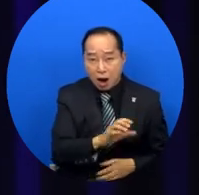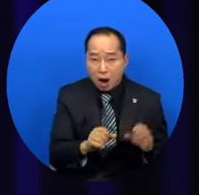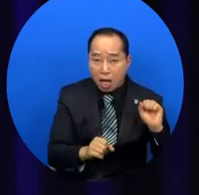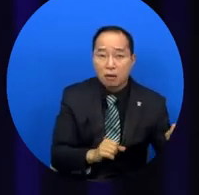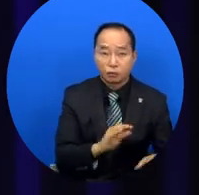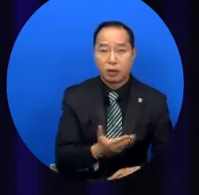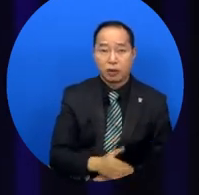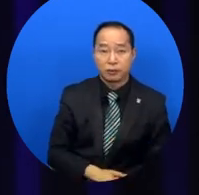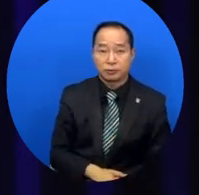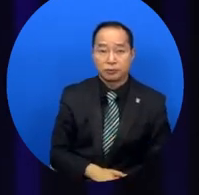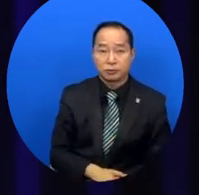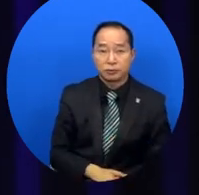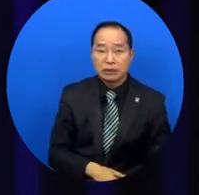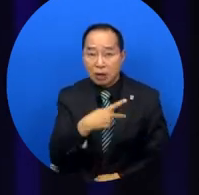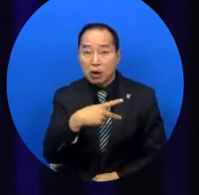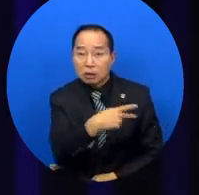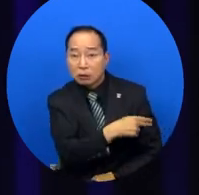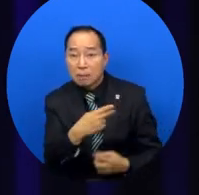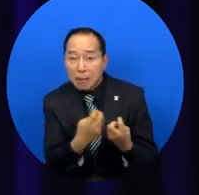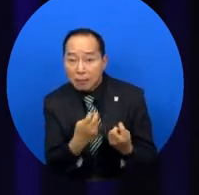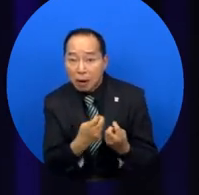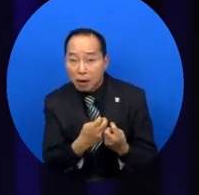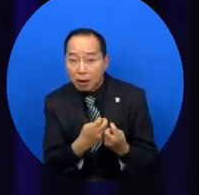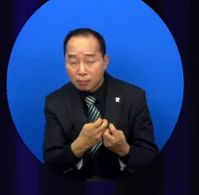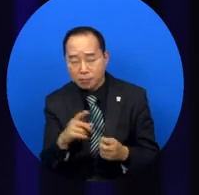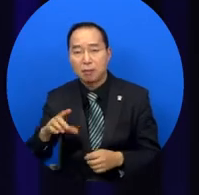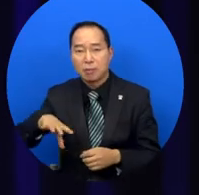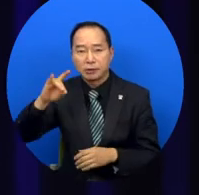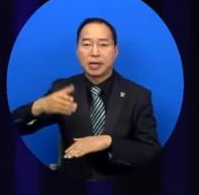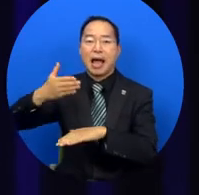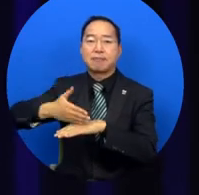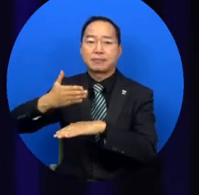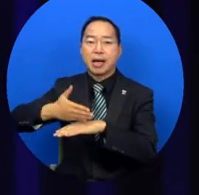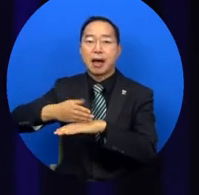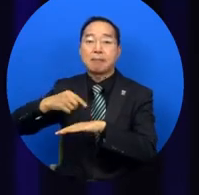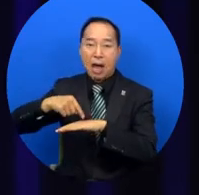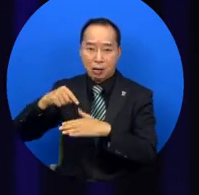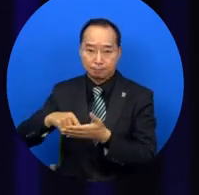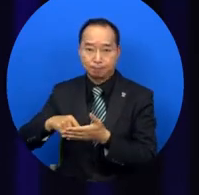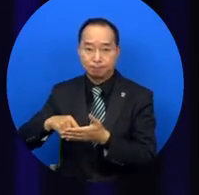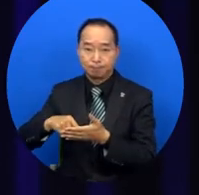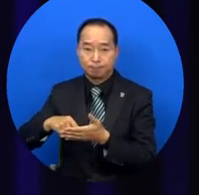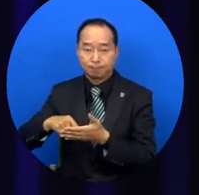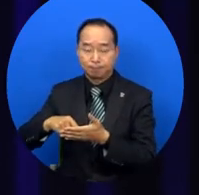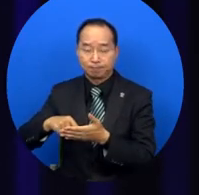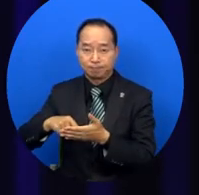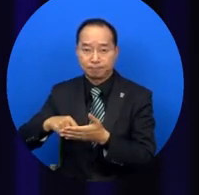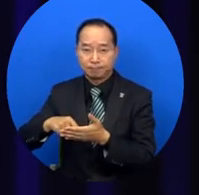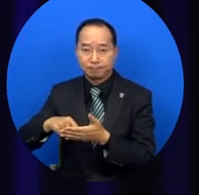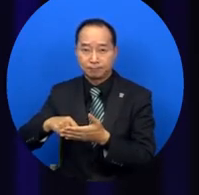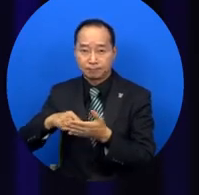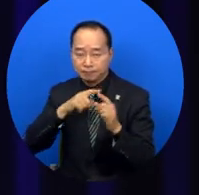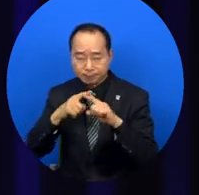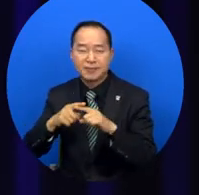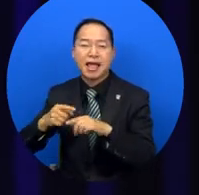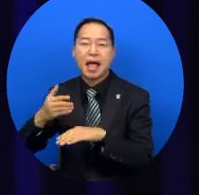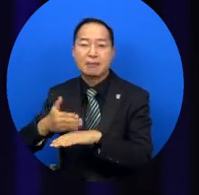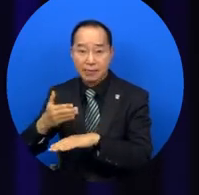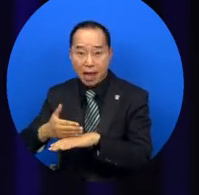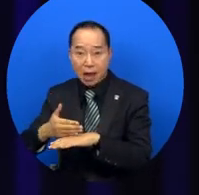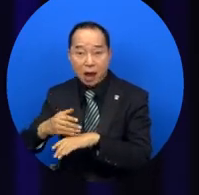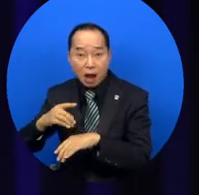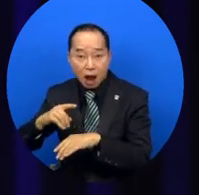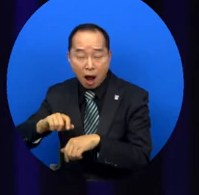그거를 끊고 제가 하는 말이 있어요. 이게 감사하는 마음을 들어버리잖아요. 그러면 이 생각을 같이 할 수가 없어요. 한번